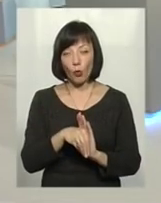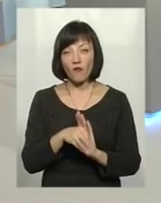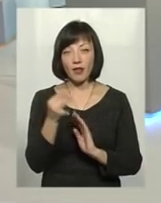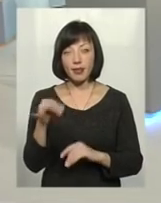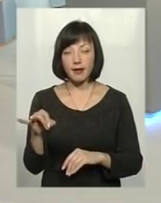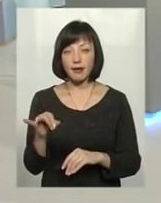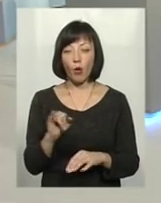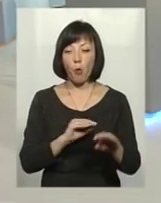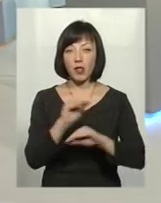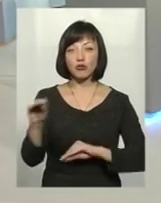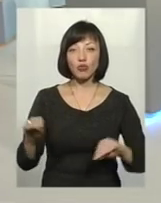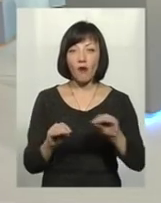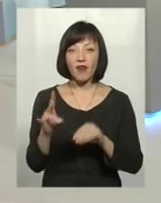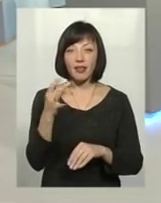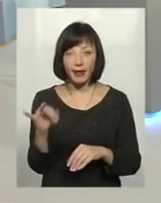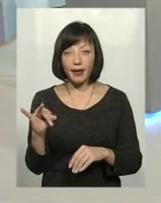Який мав би бути запроектований і облаштований